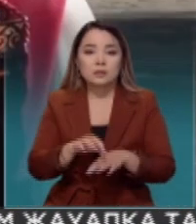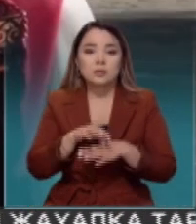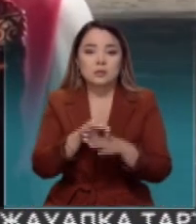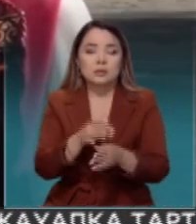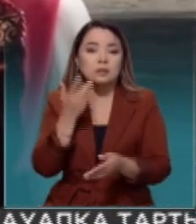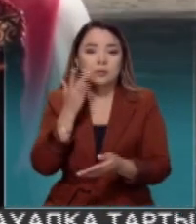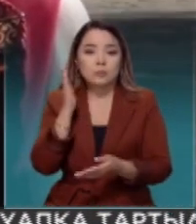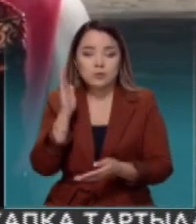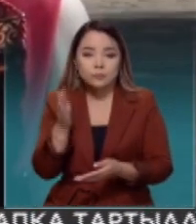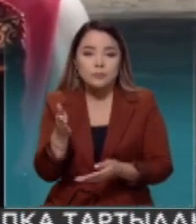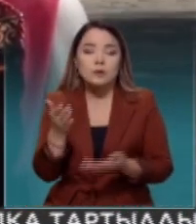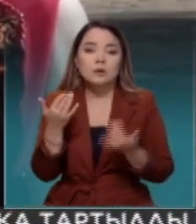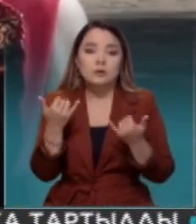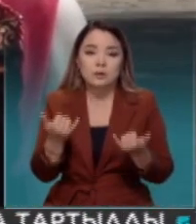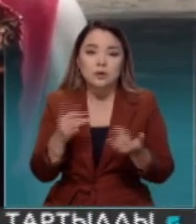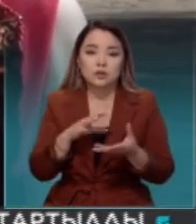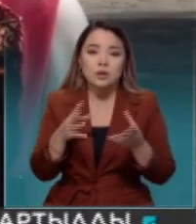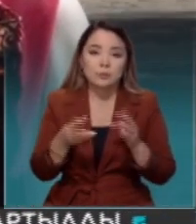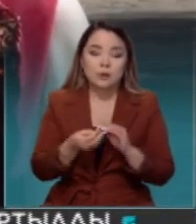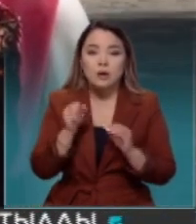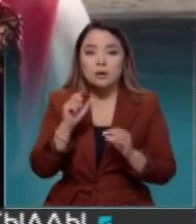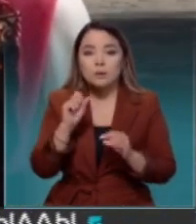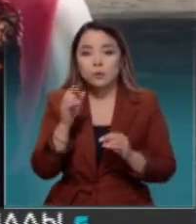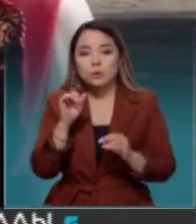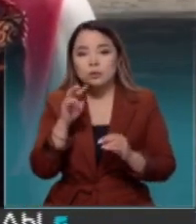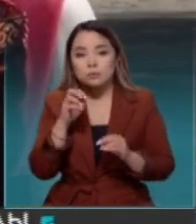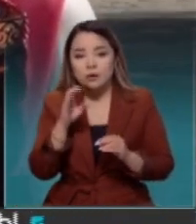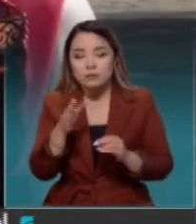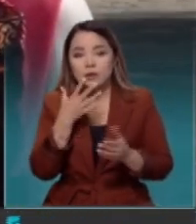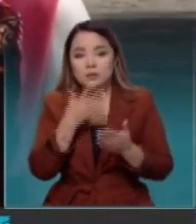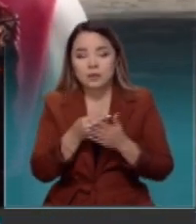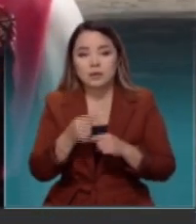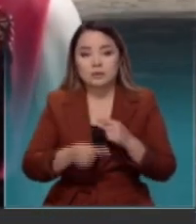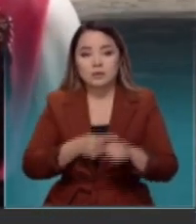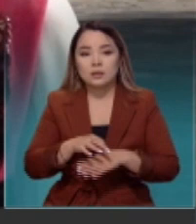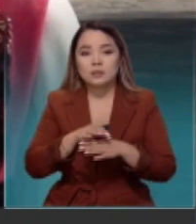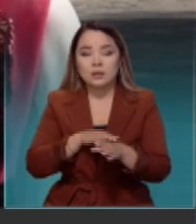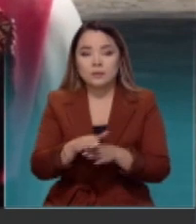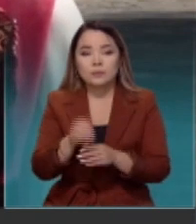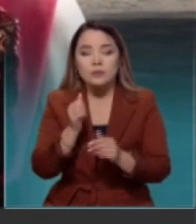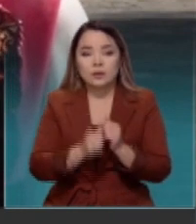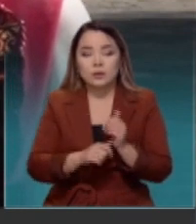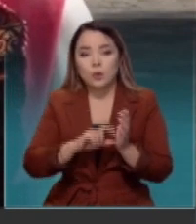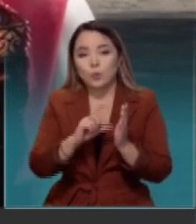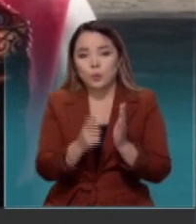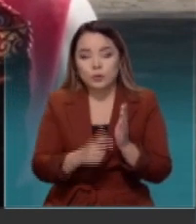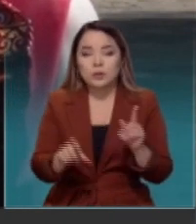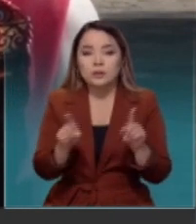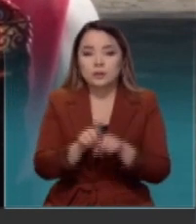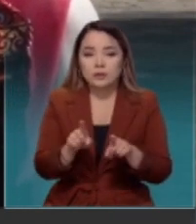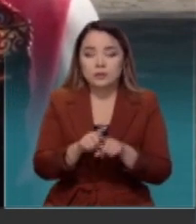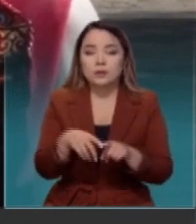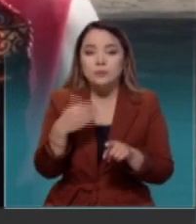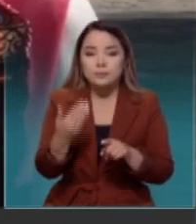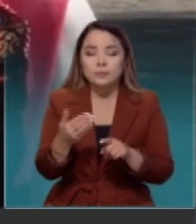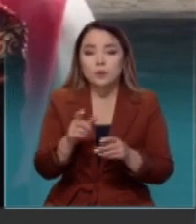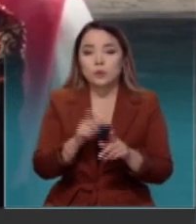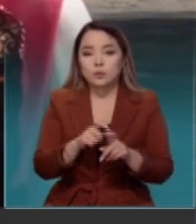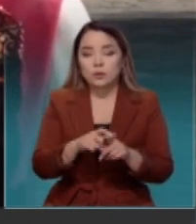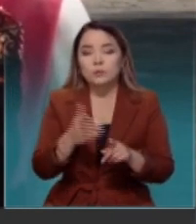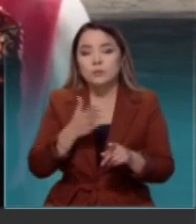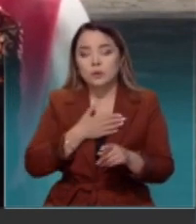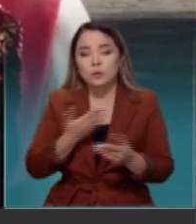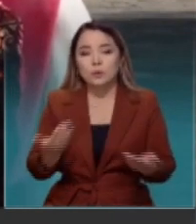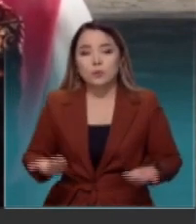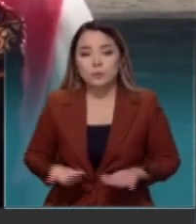тұрамыз. Жалпы Абай Құнанбаевтың «Әсемпаз болма әрнеге» өлеңіндегі бір өлең жолдары мен